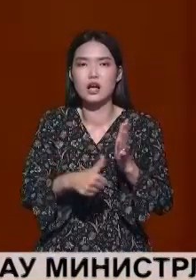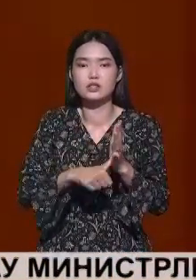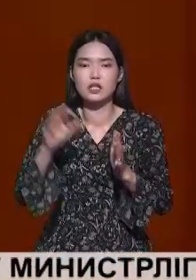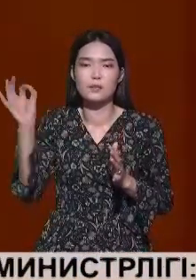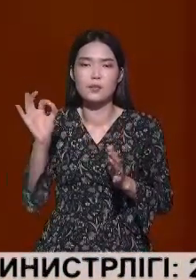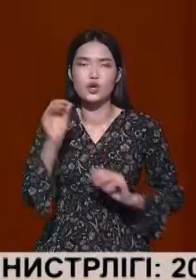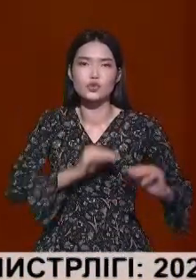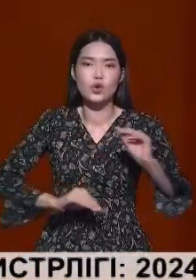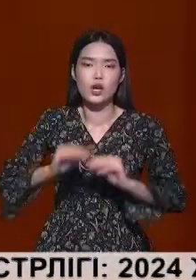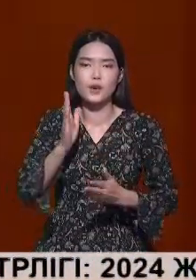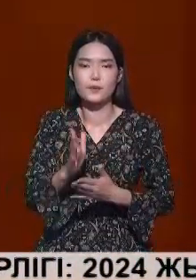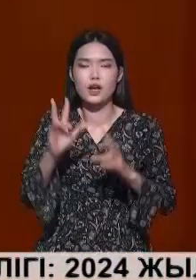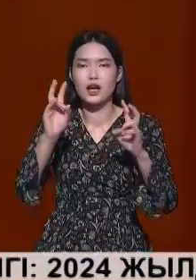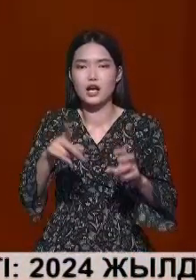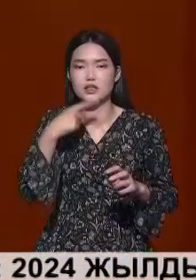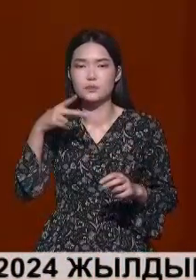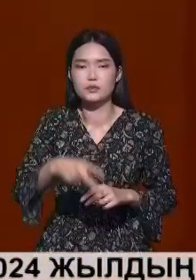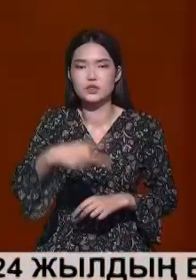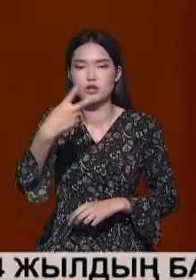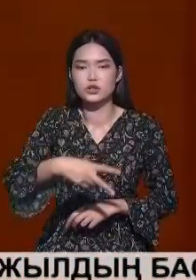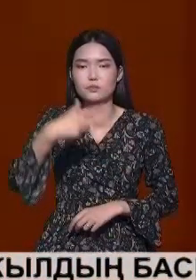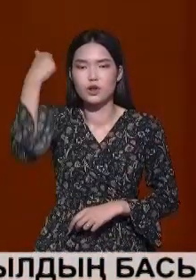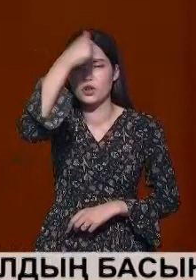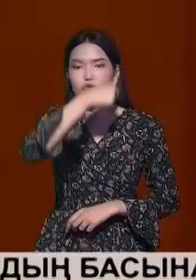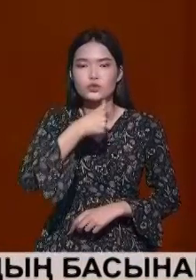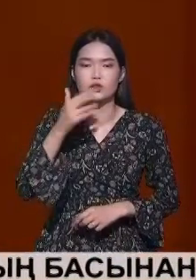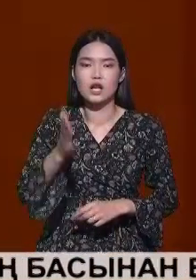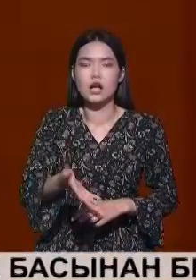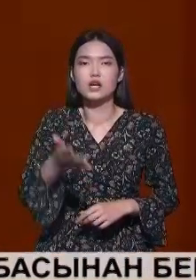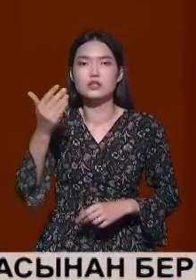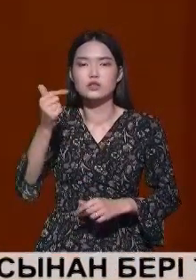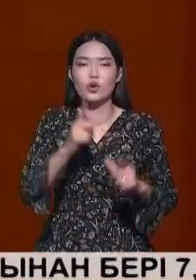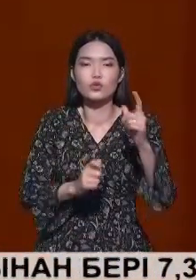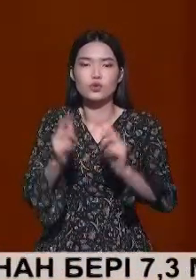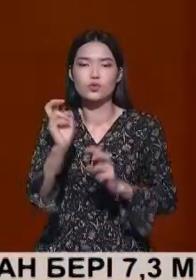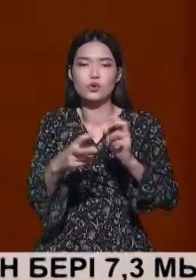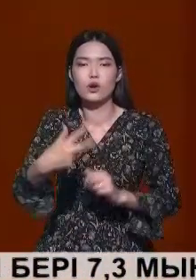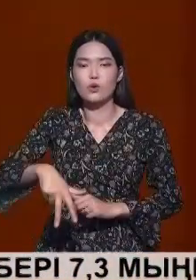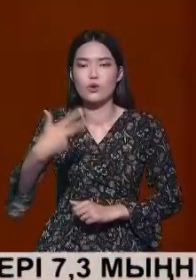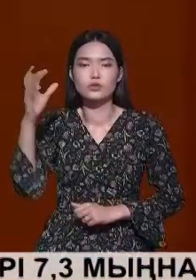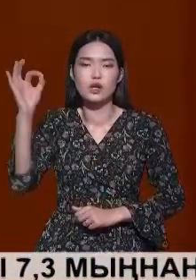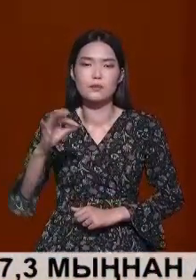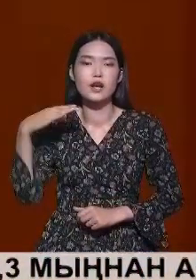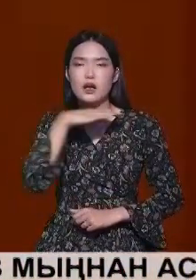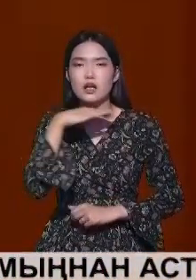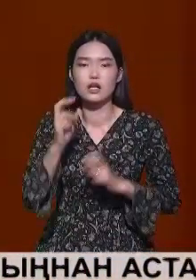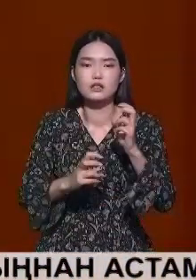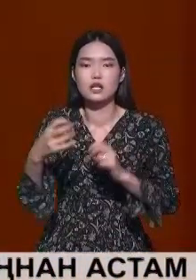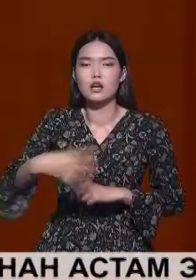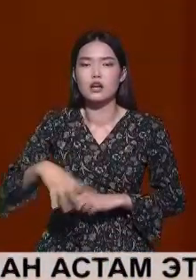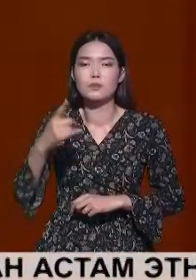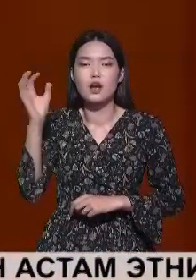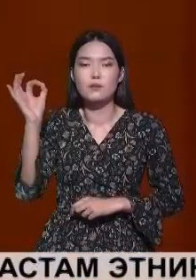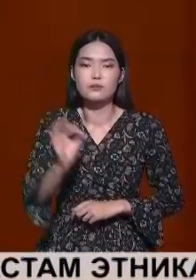құрайды. Атап айтқанда 2023 жылы сүтті өндеу үлесі 33%-ды, етті өндеу